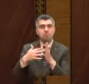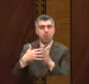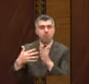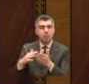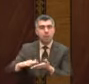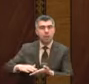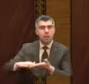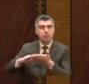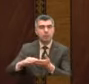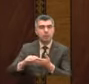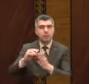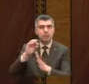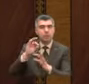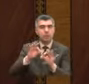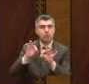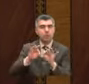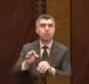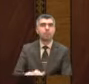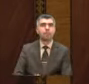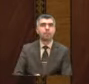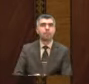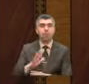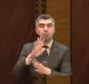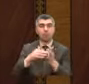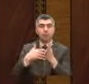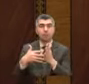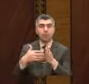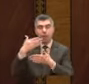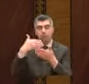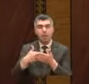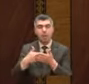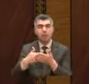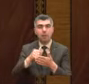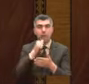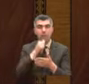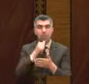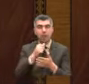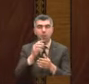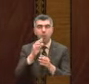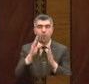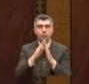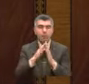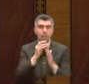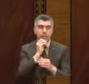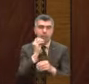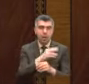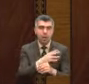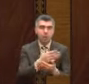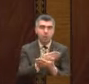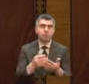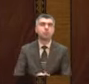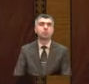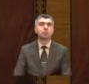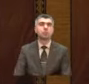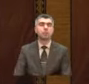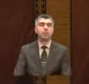شملتها هذه الاستراتيجية، كالبرنامج الوطني للتطهير السائل المندمج ببرنامج تدبير النفايات المنزلية وتثمينها. فهذه